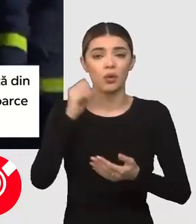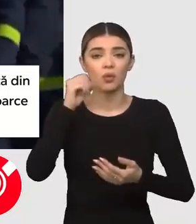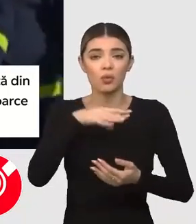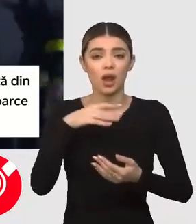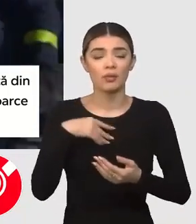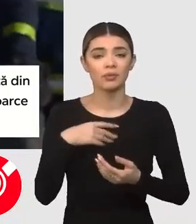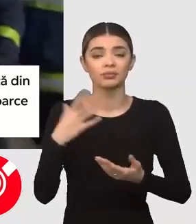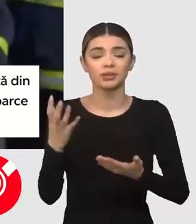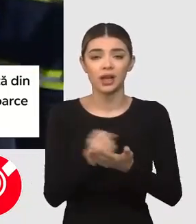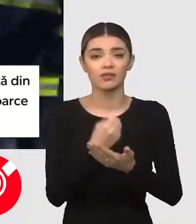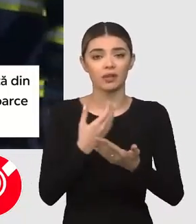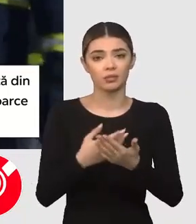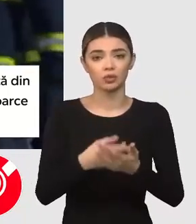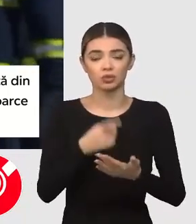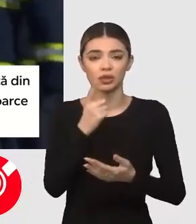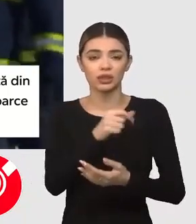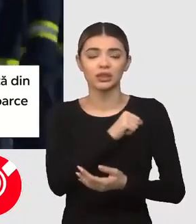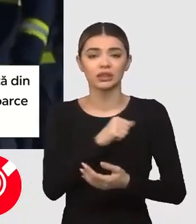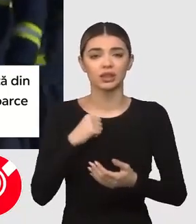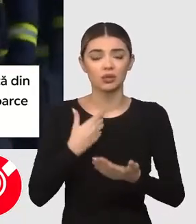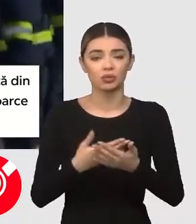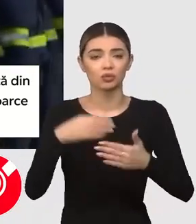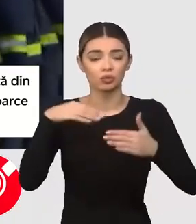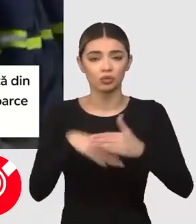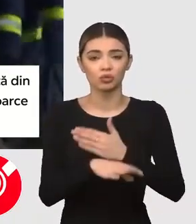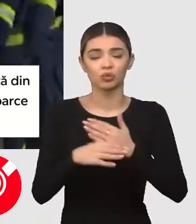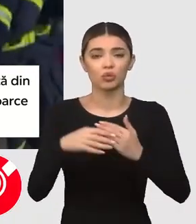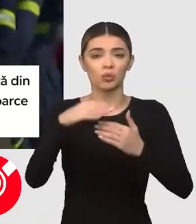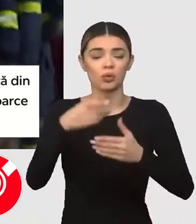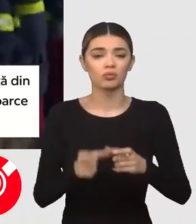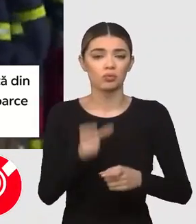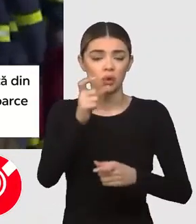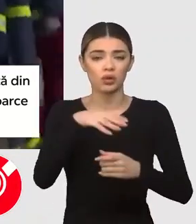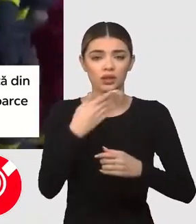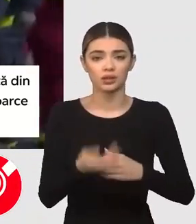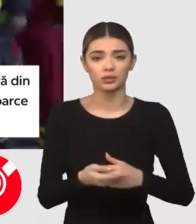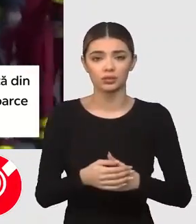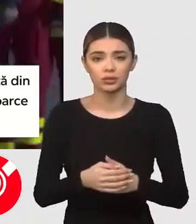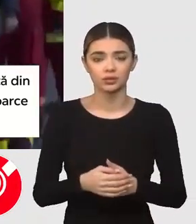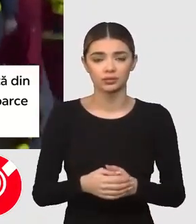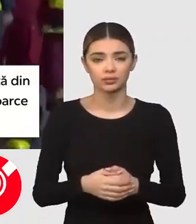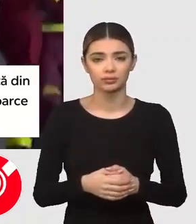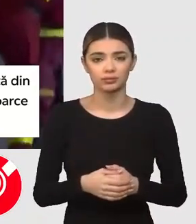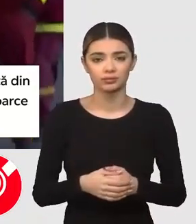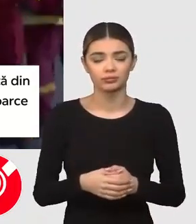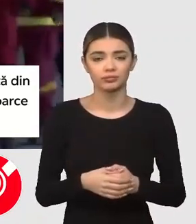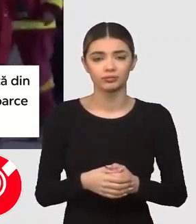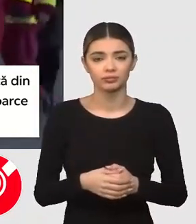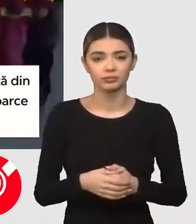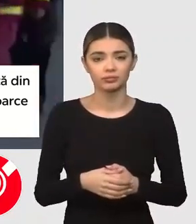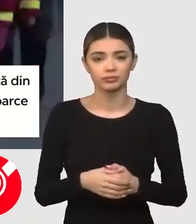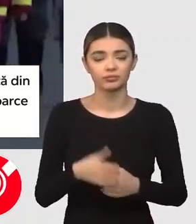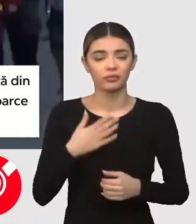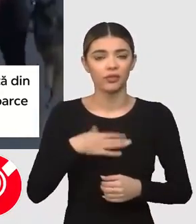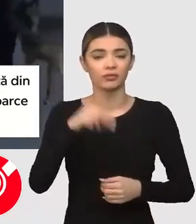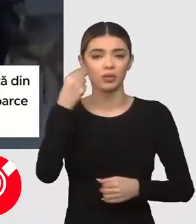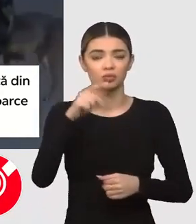oameni salvați de sub dărâmături, sunt expresia